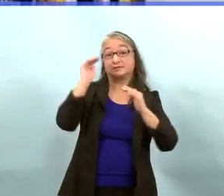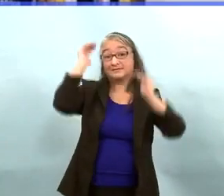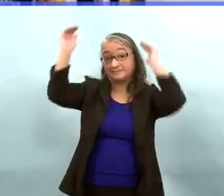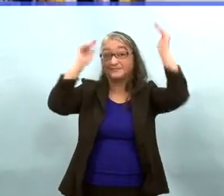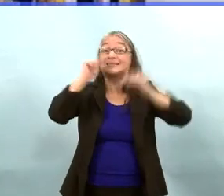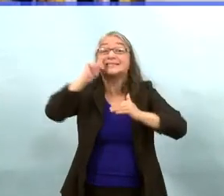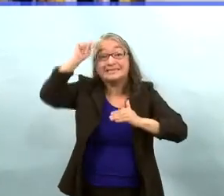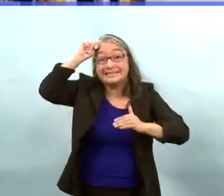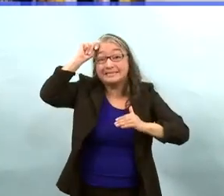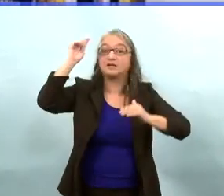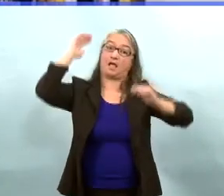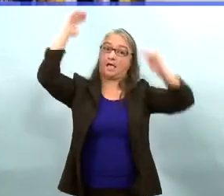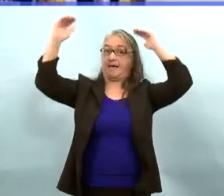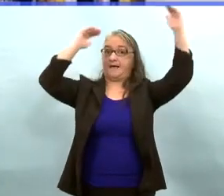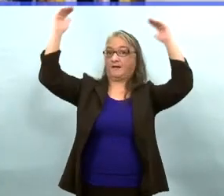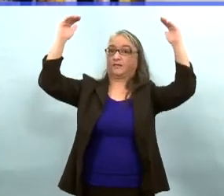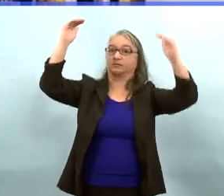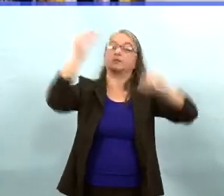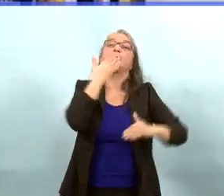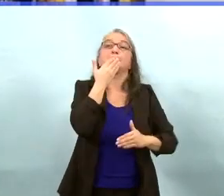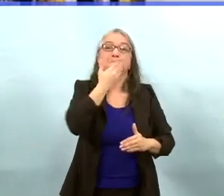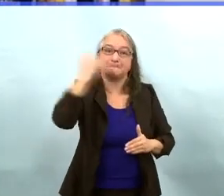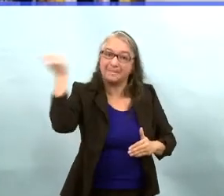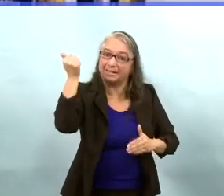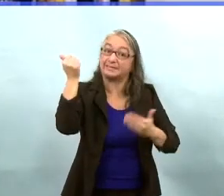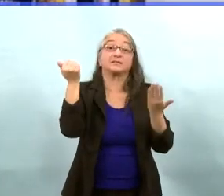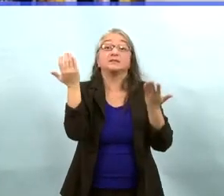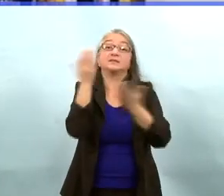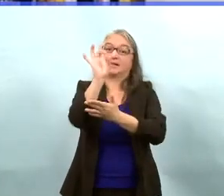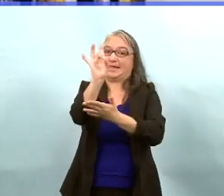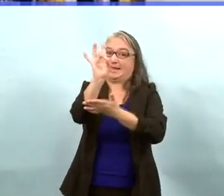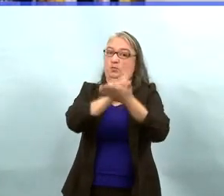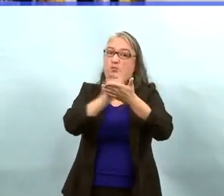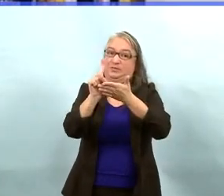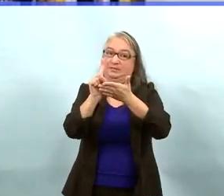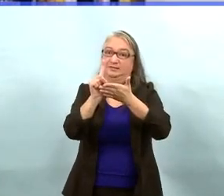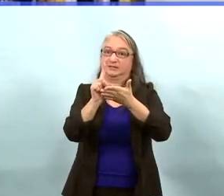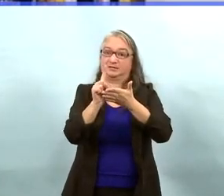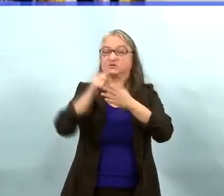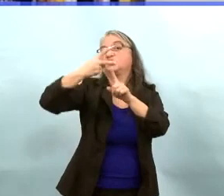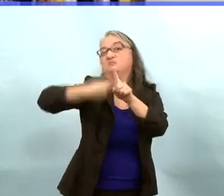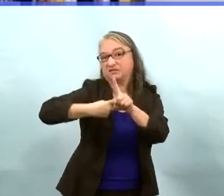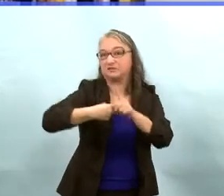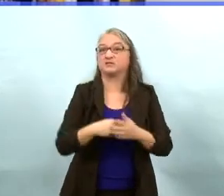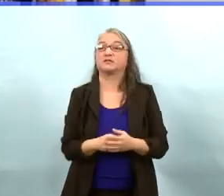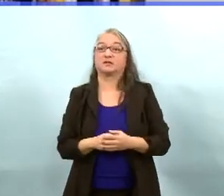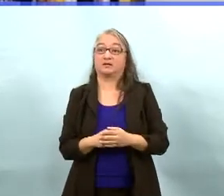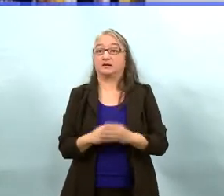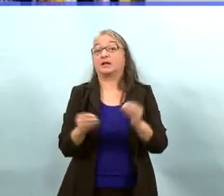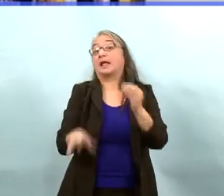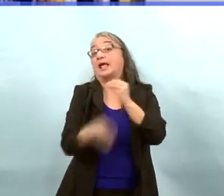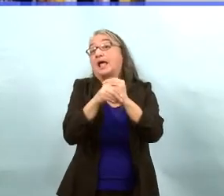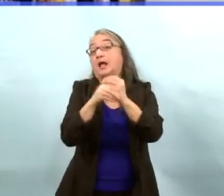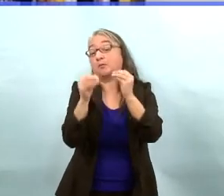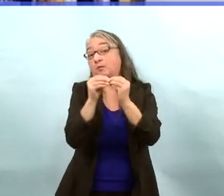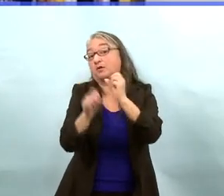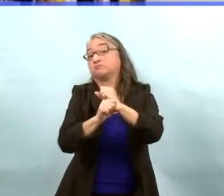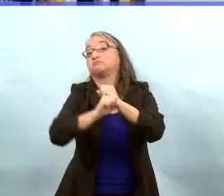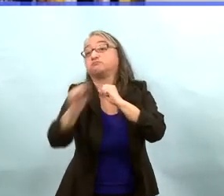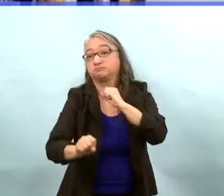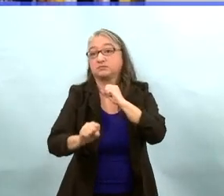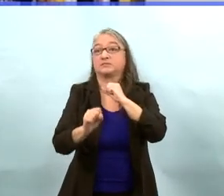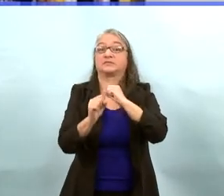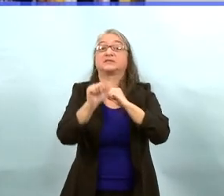pour obtenir la meilleure réponse immunitaire. Mais franchement, attendre 9 ou 10 semaines, ça ne va absolument pas réduire l'efficacité de la deuxième dose.